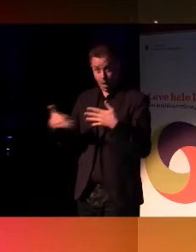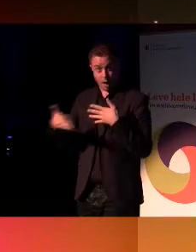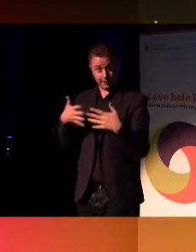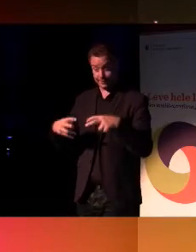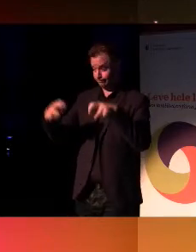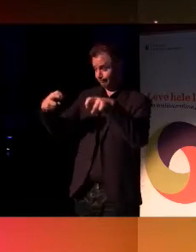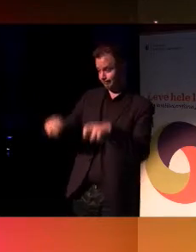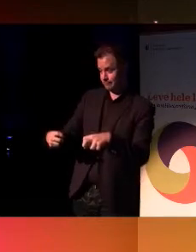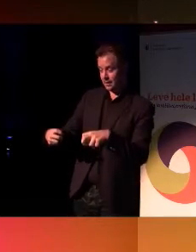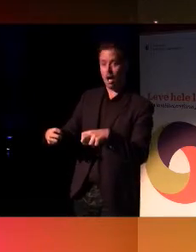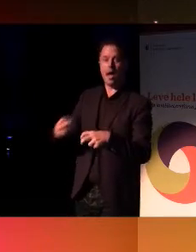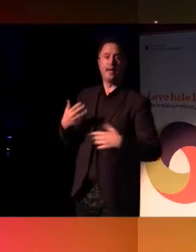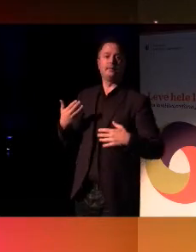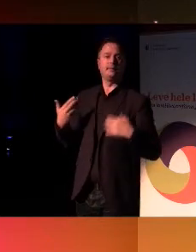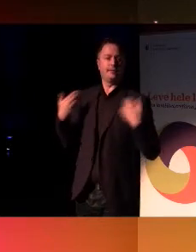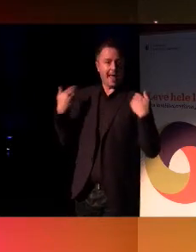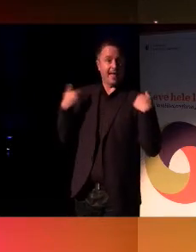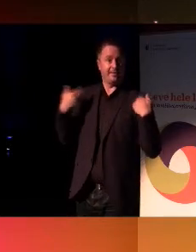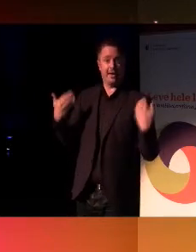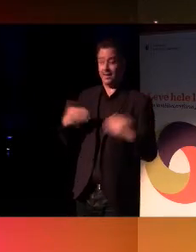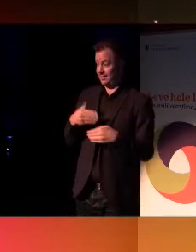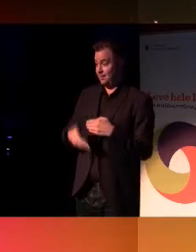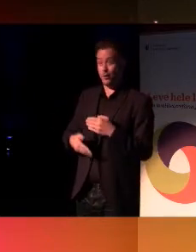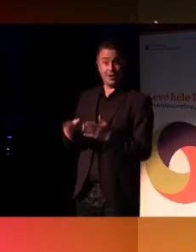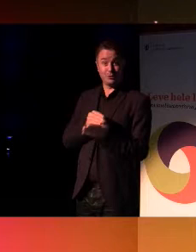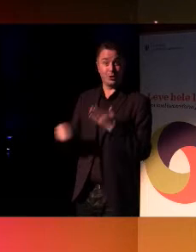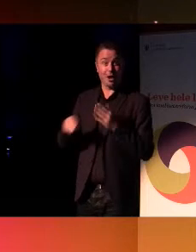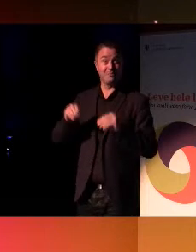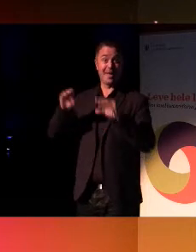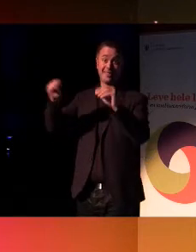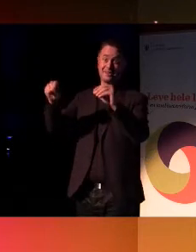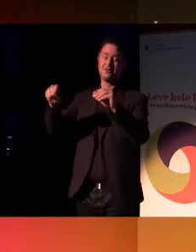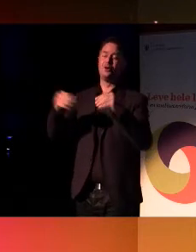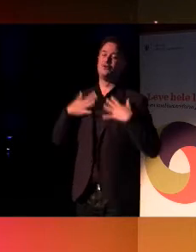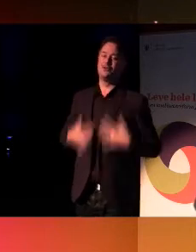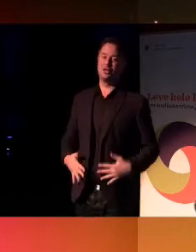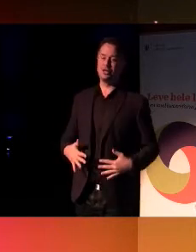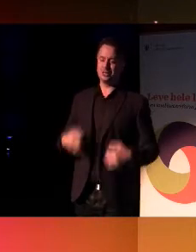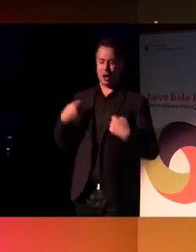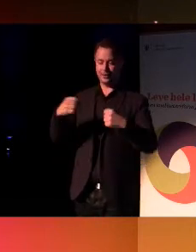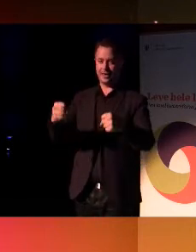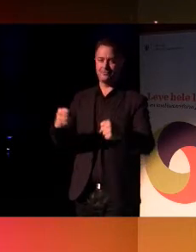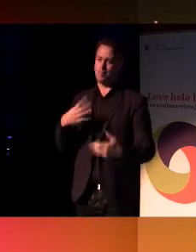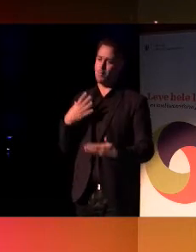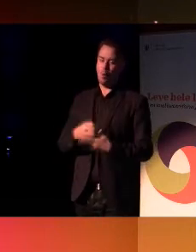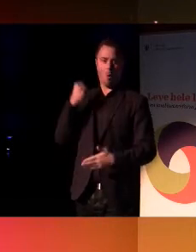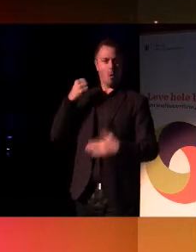bedre resultat. Så fysisk aktivitet, det er både for kropp og sjel.